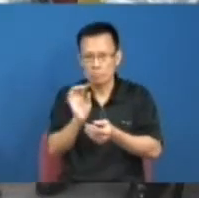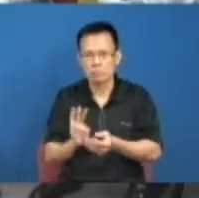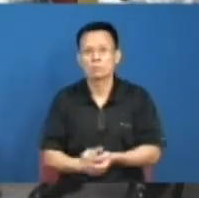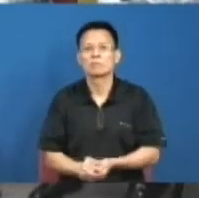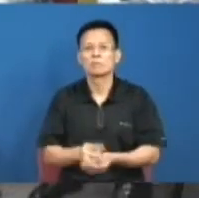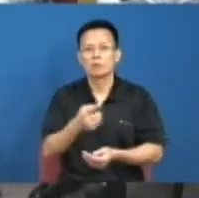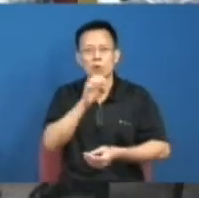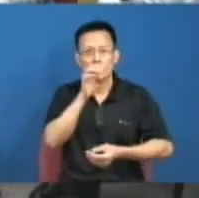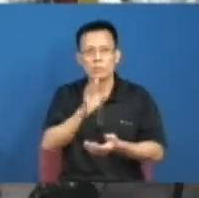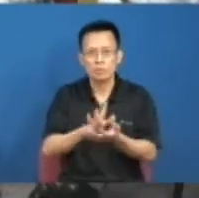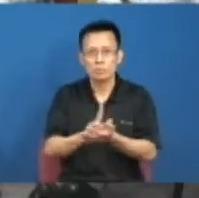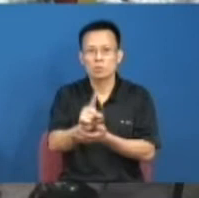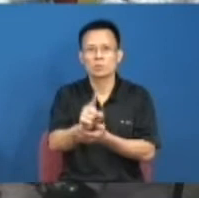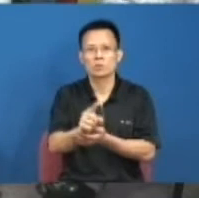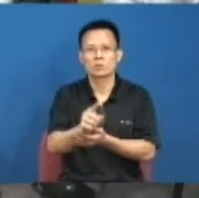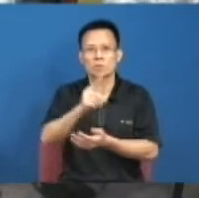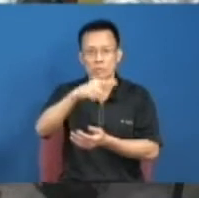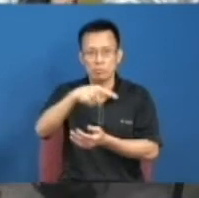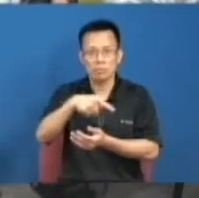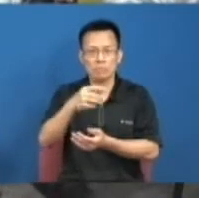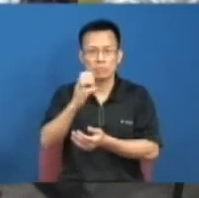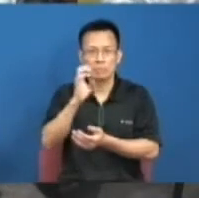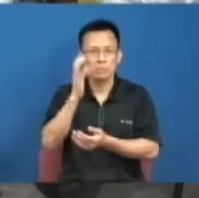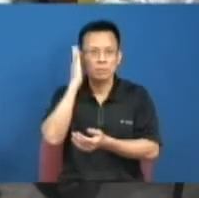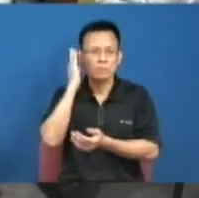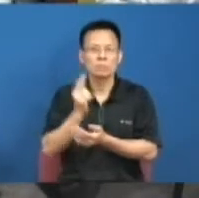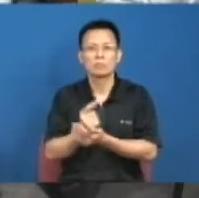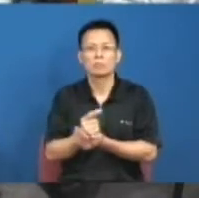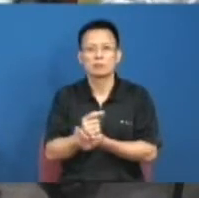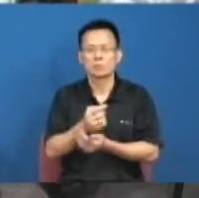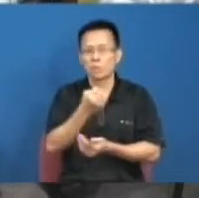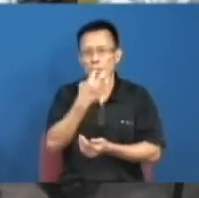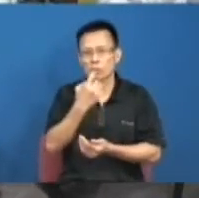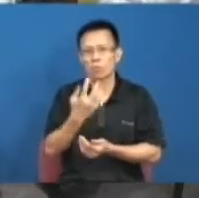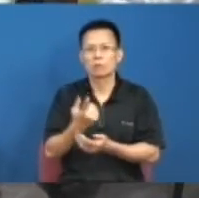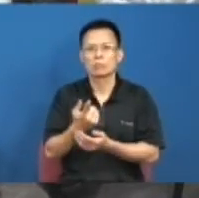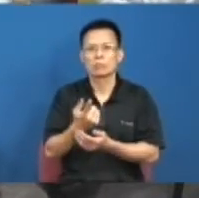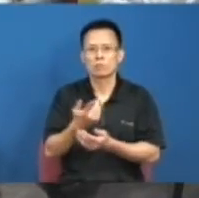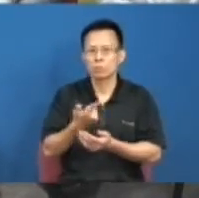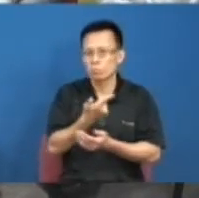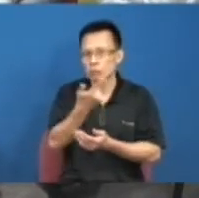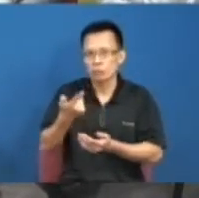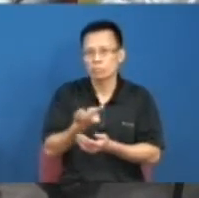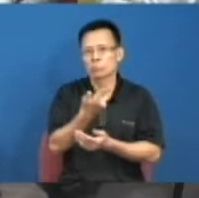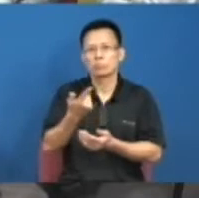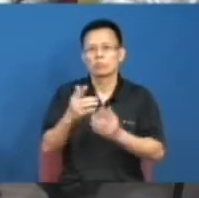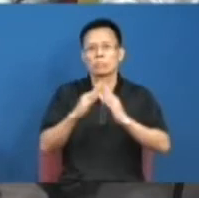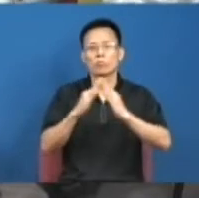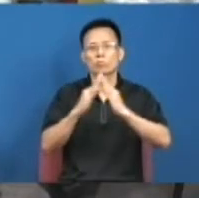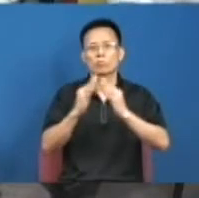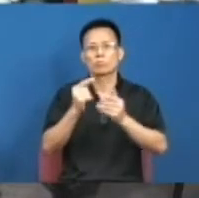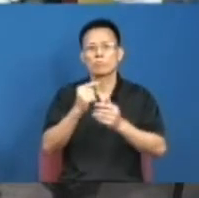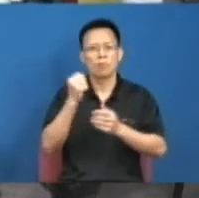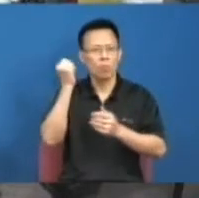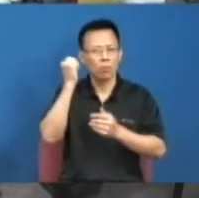回我們的專家陳先生，其實香港大致呢是不 是大部分的屋呢都是即很